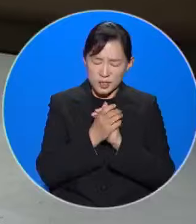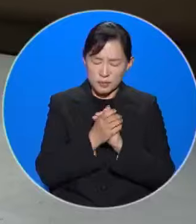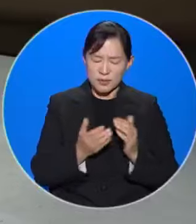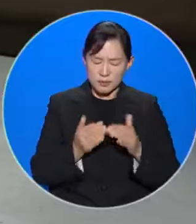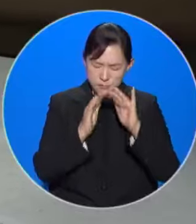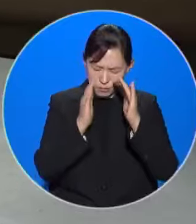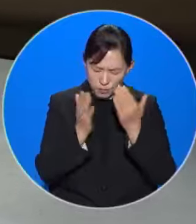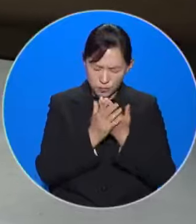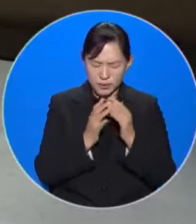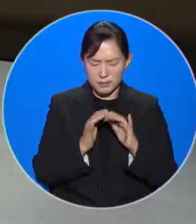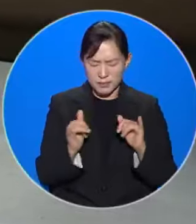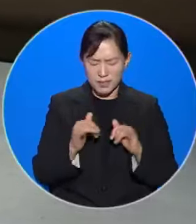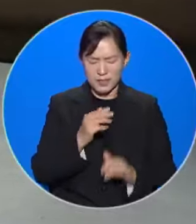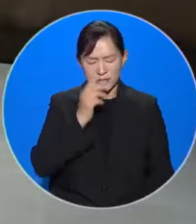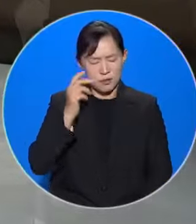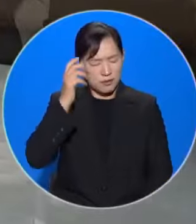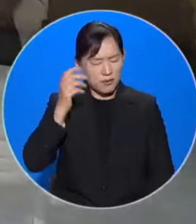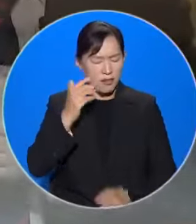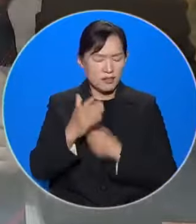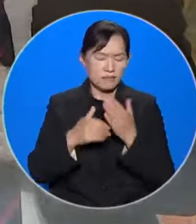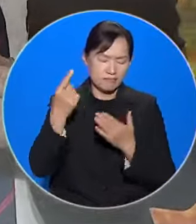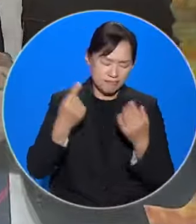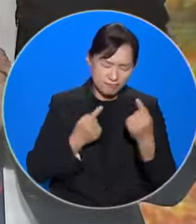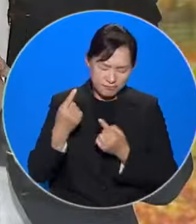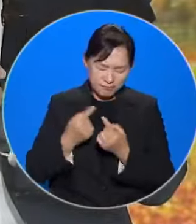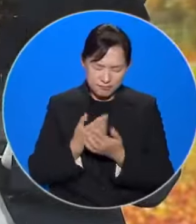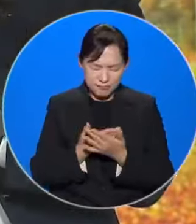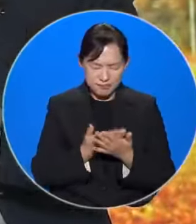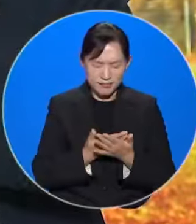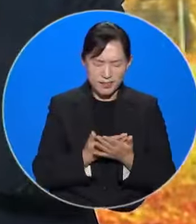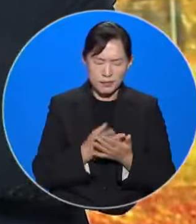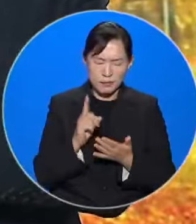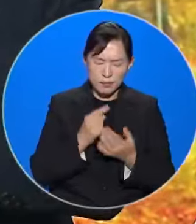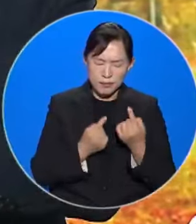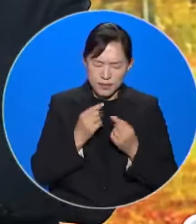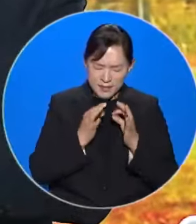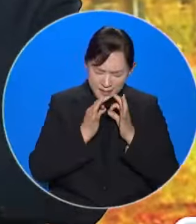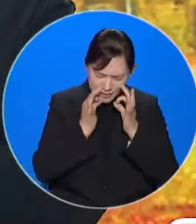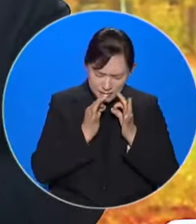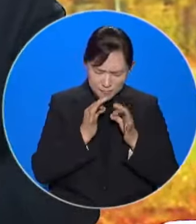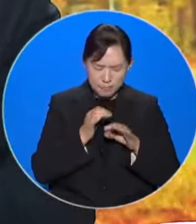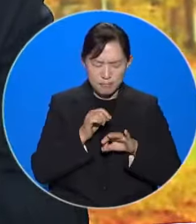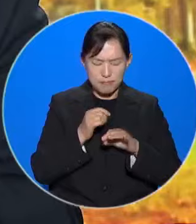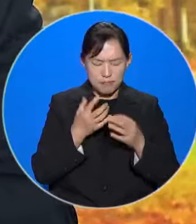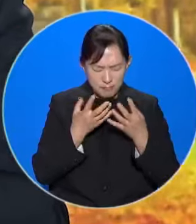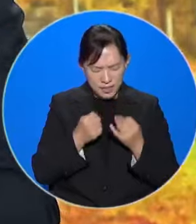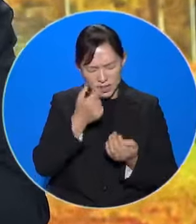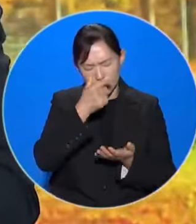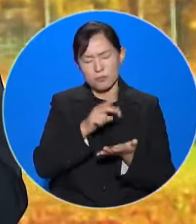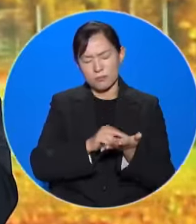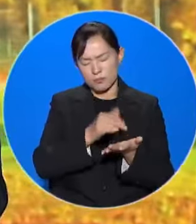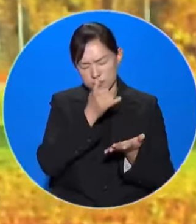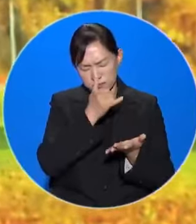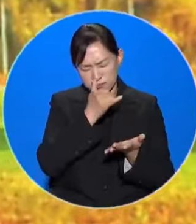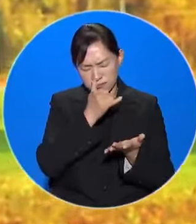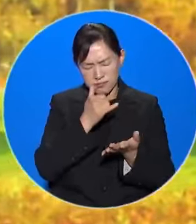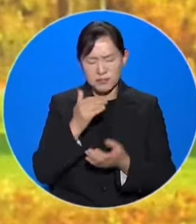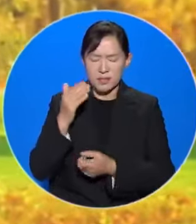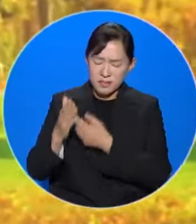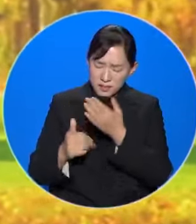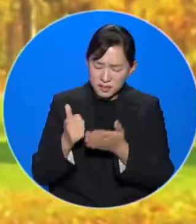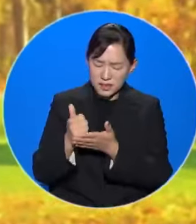모두에게 성령 하나님 임하여 주시옵소서. 무엇보다 간절하게 기도하는 많은 기도 제목들이 있습니다. 하나님